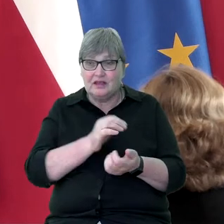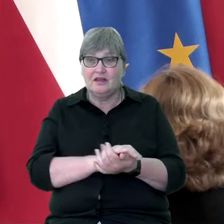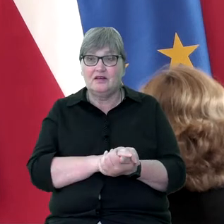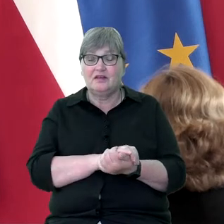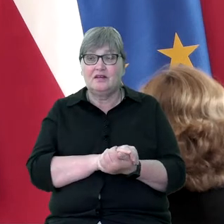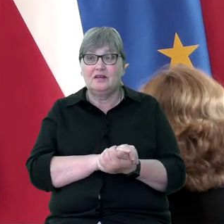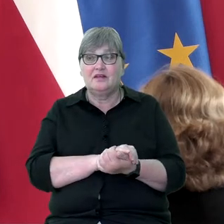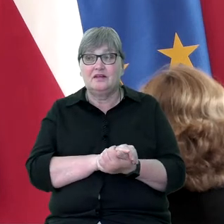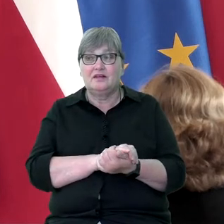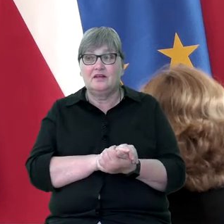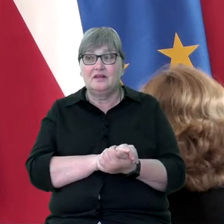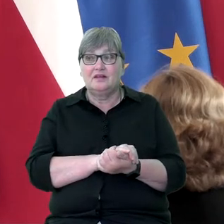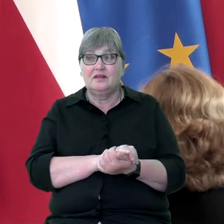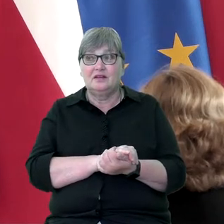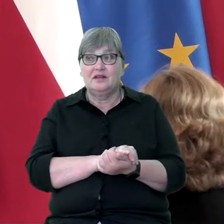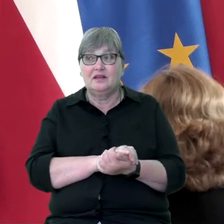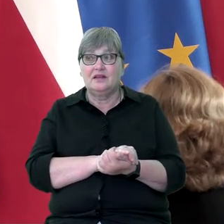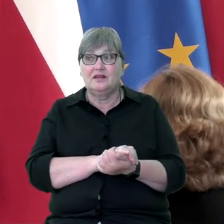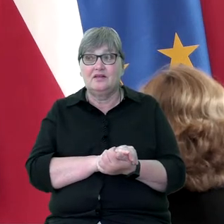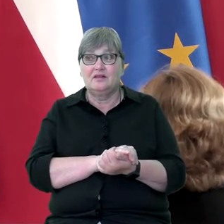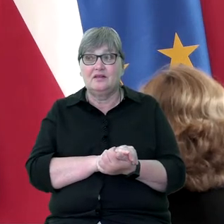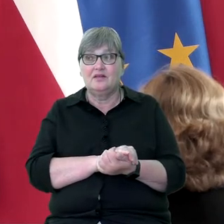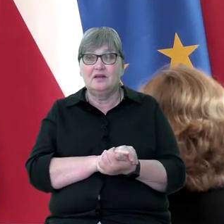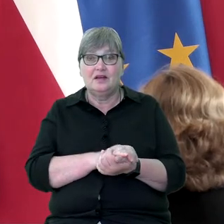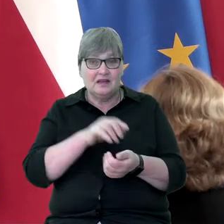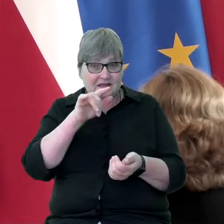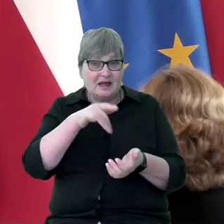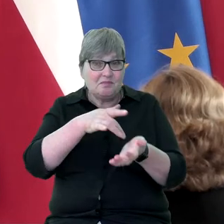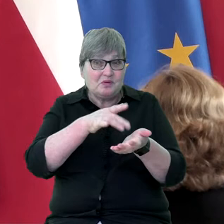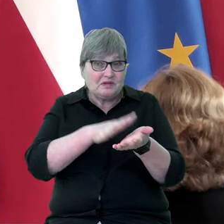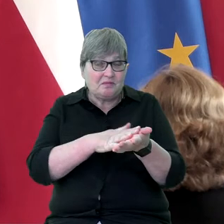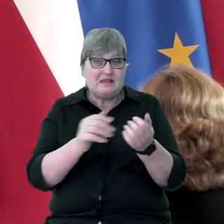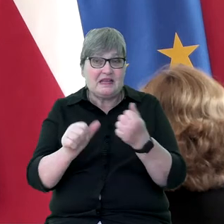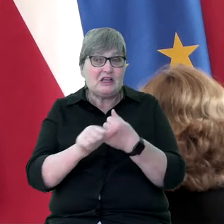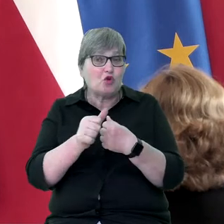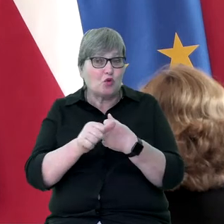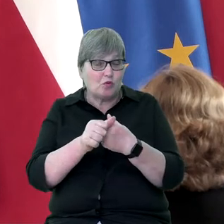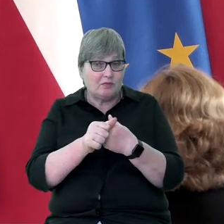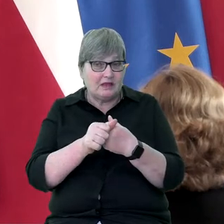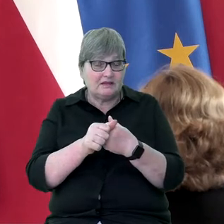przepisywało jakiegoś dokumentu. No i tam była taka